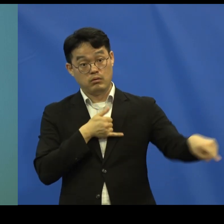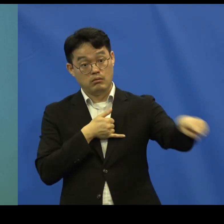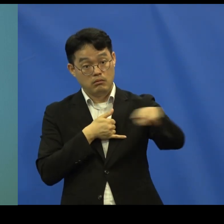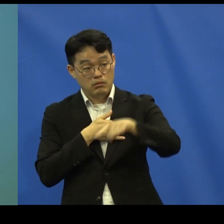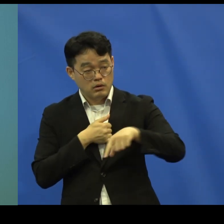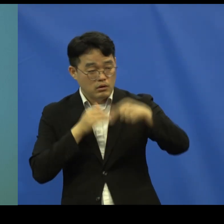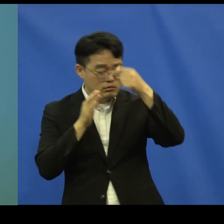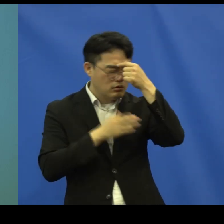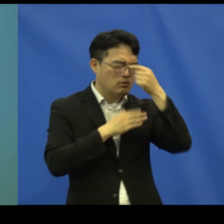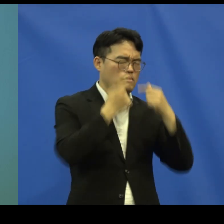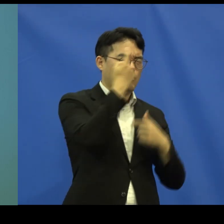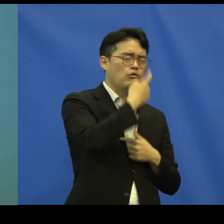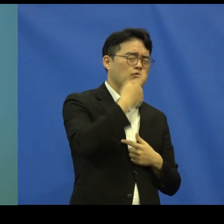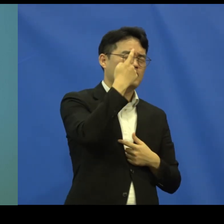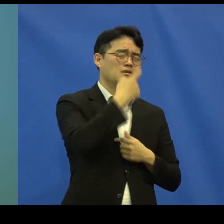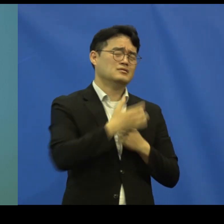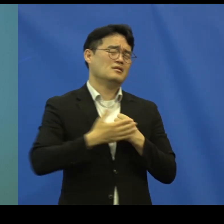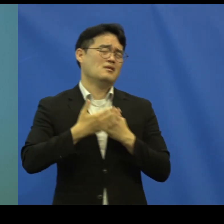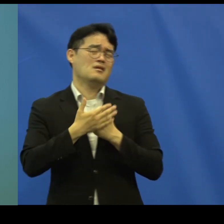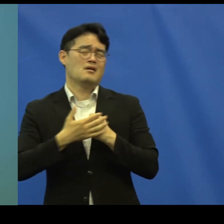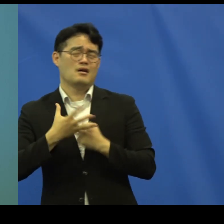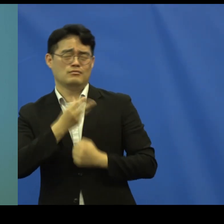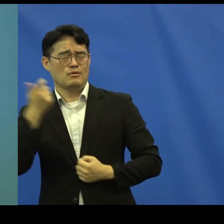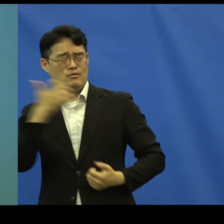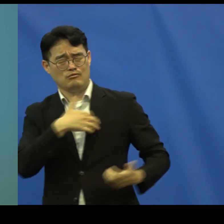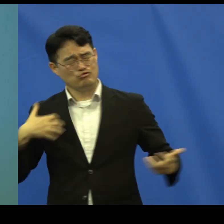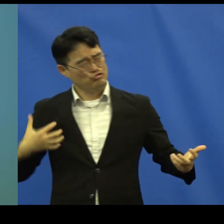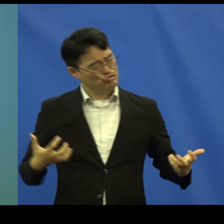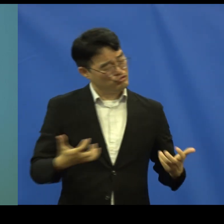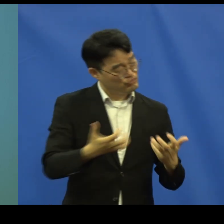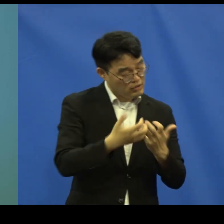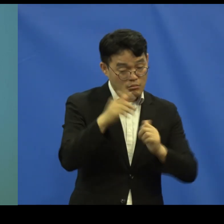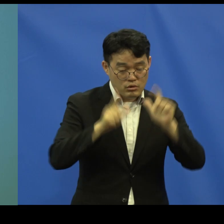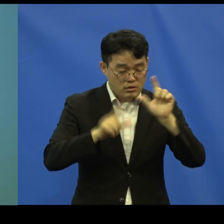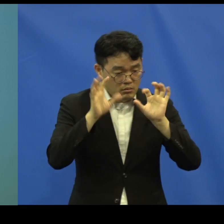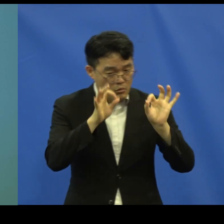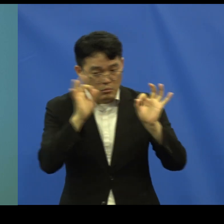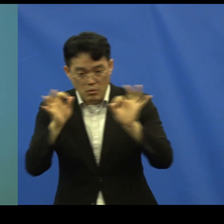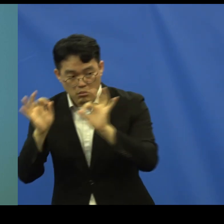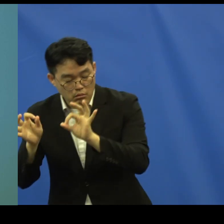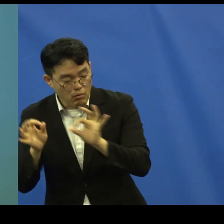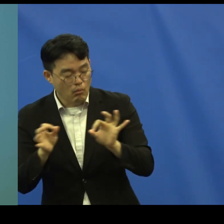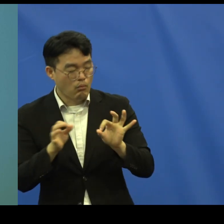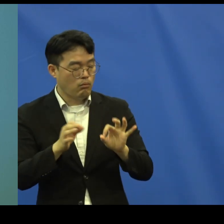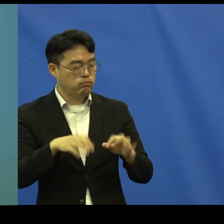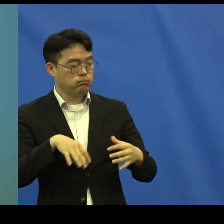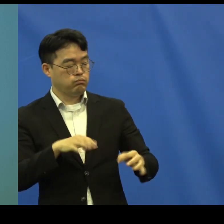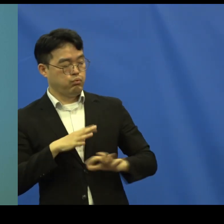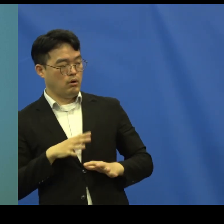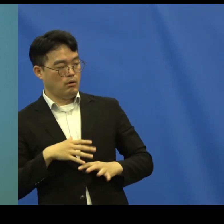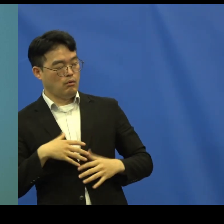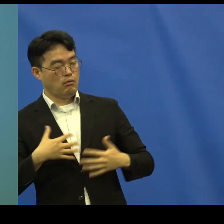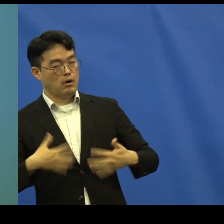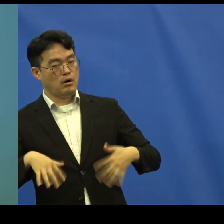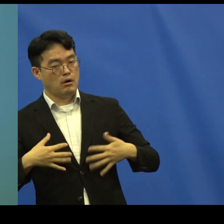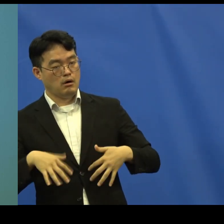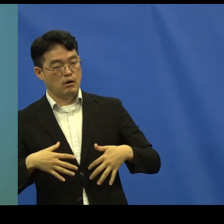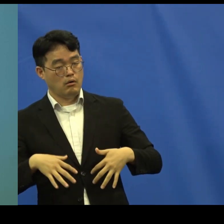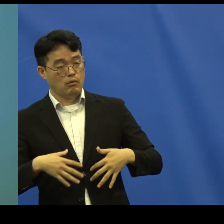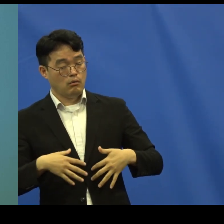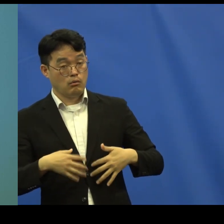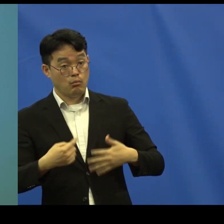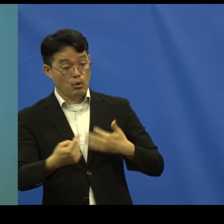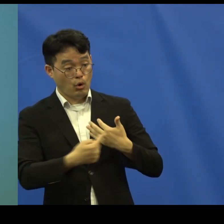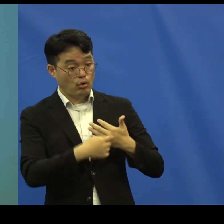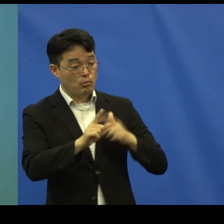그걸 느낄 수가 있어요. 하나님이 지금 임하셨다라고 하는 그 느낌. 굉장히 우리가 거기에 잊을 수